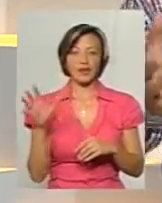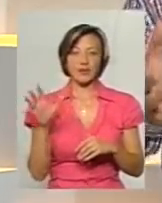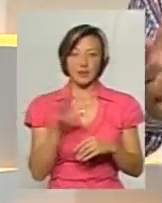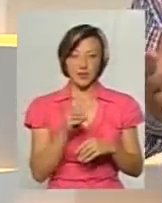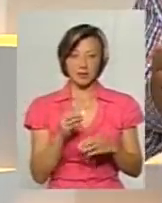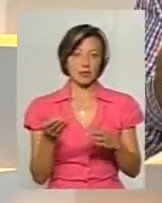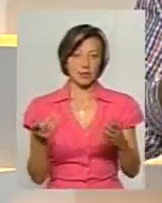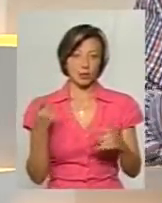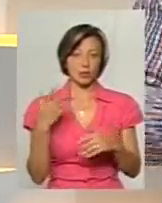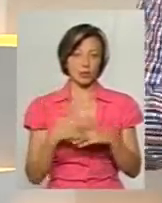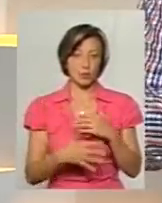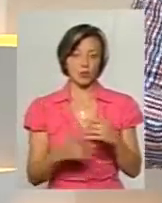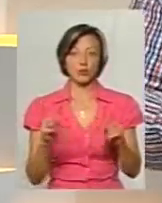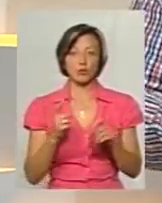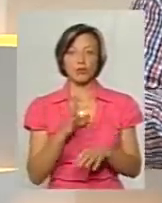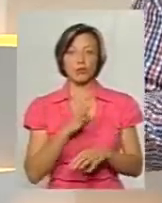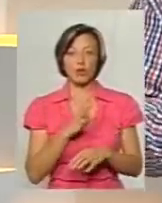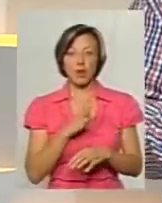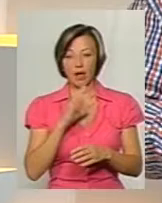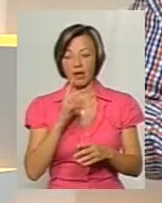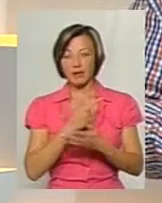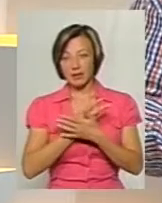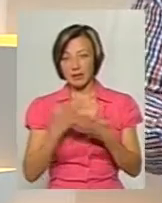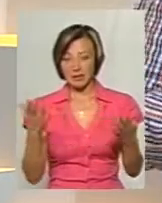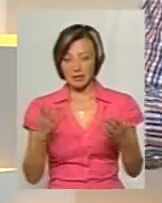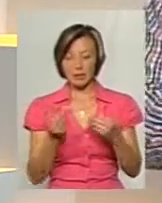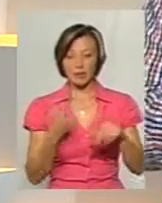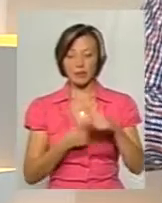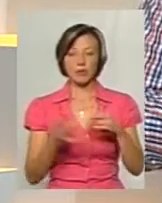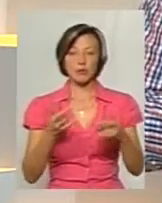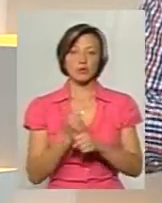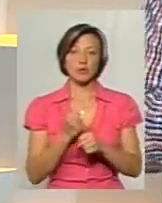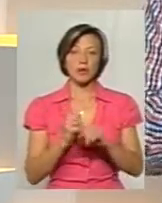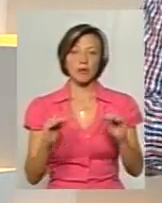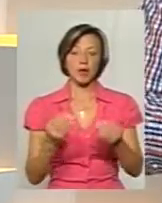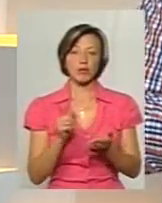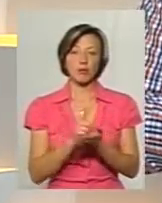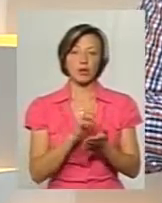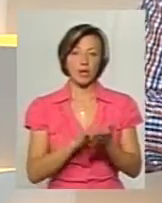всі, в принципі, розуміють, для того, щоб була детінізація, що потрібно зробити? Потрібно зробити менші